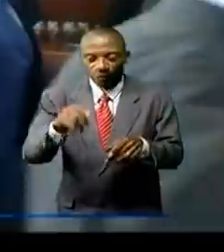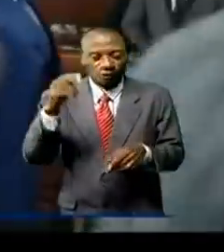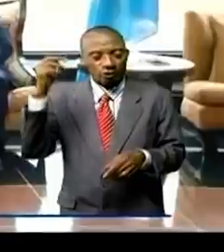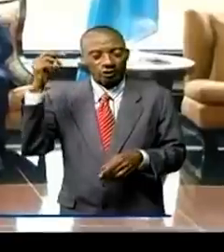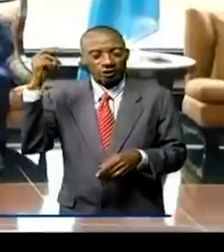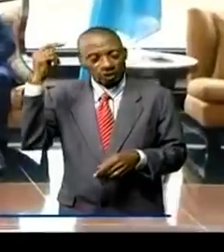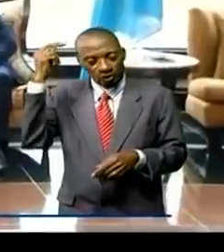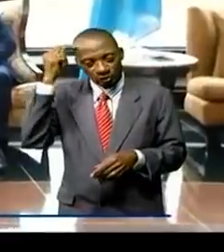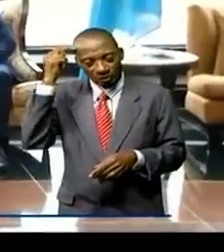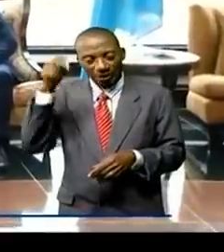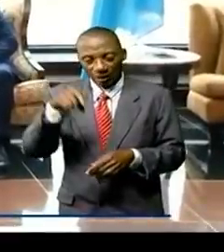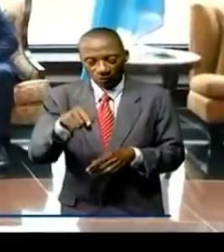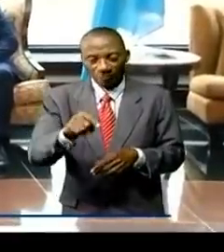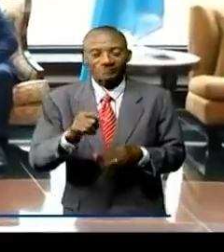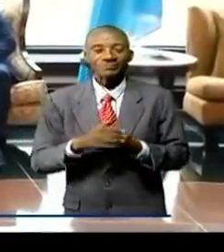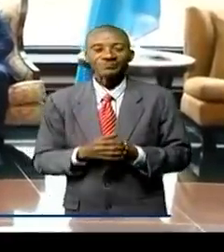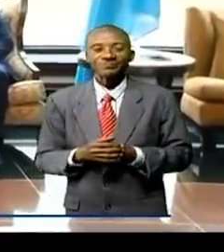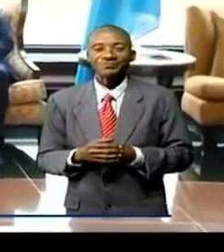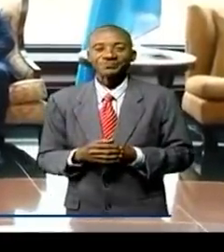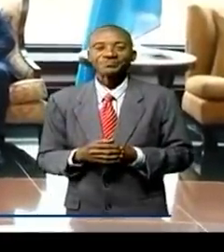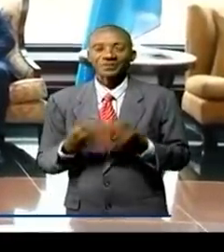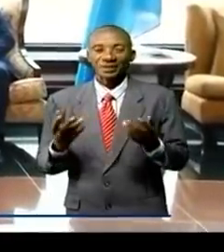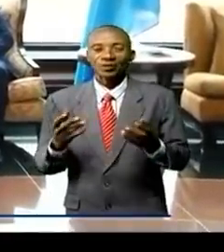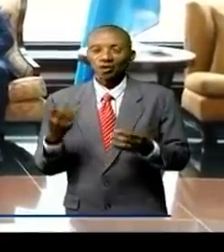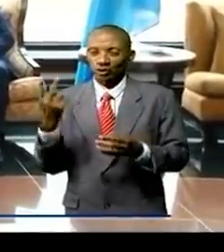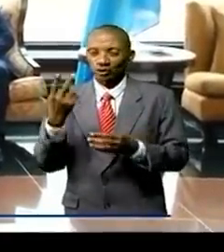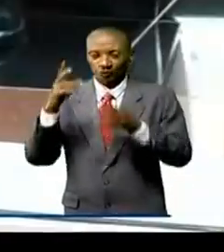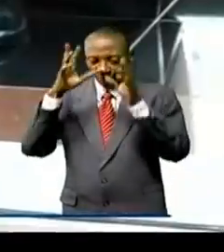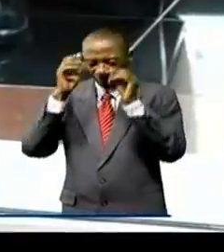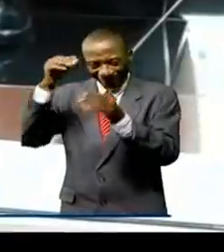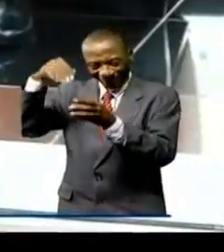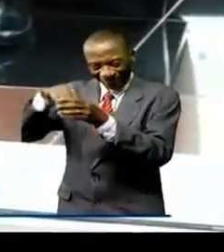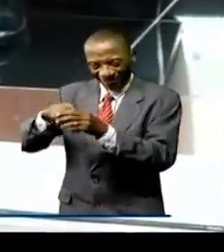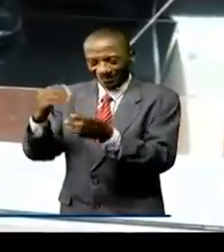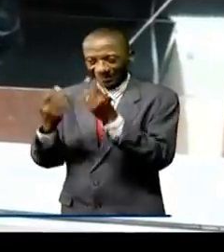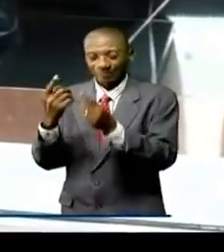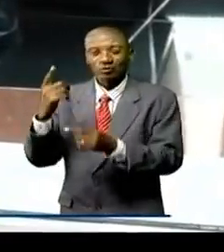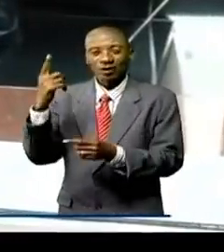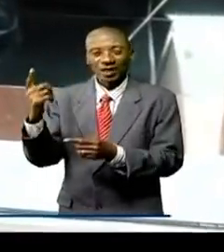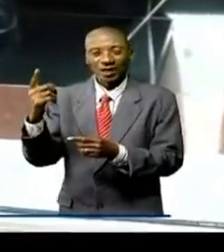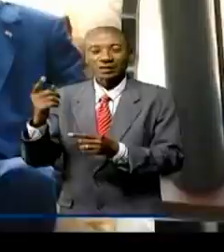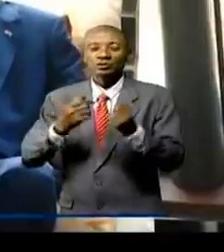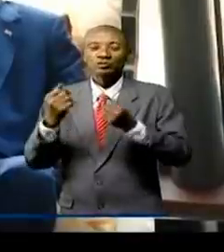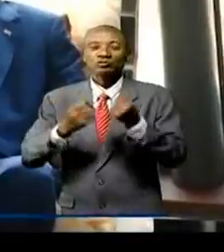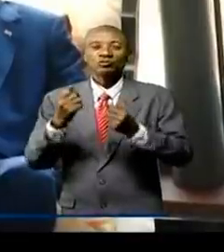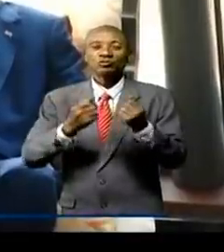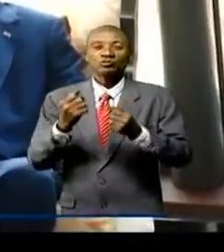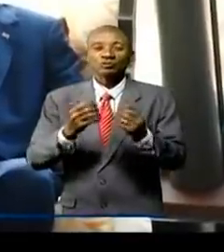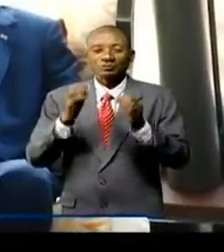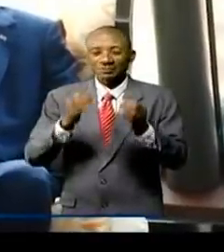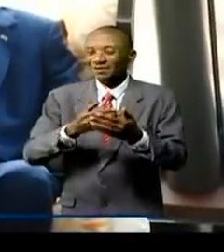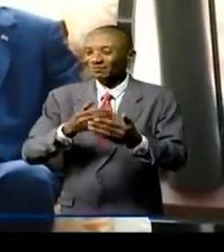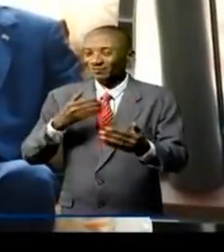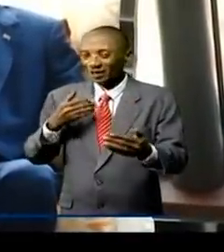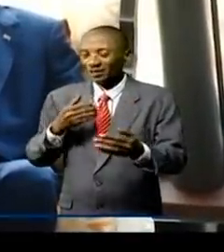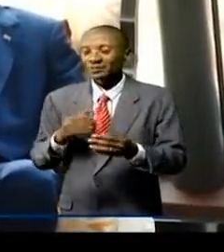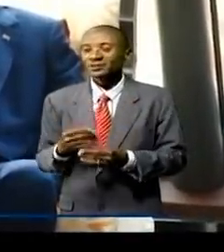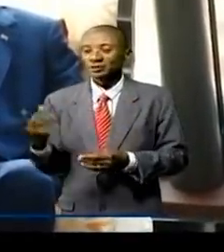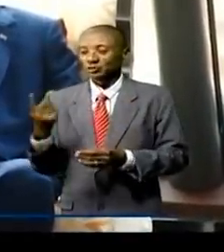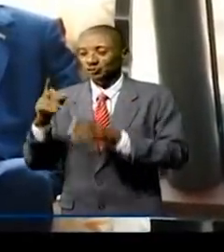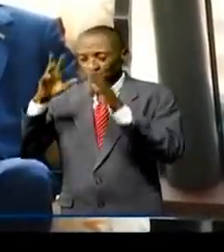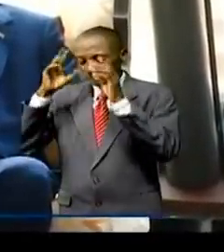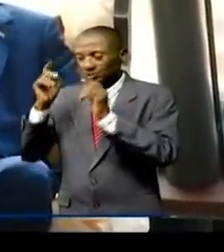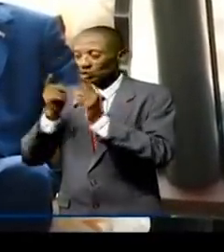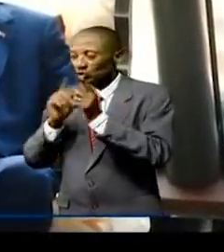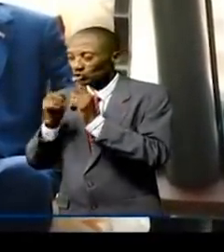d'État ont aussi partagé le même véhicule après leur dernière rencontre en tête-à-tête ce matin au fleuve Congo Hotel.